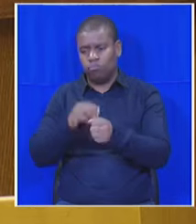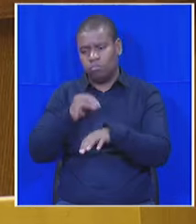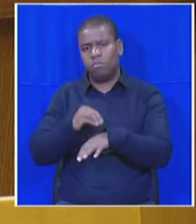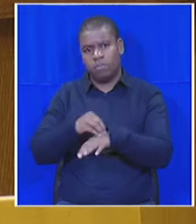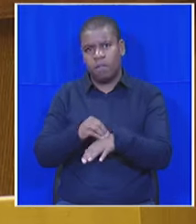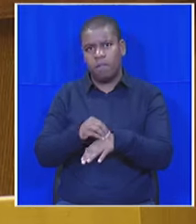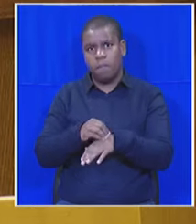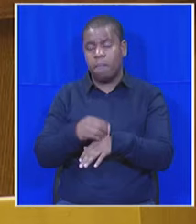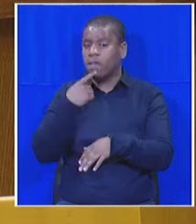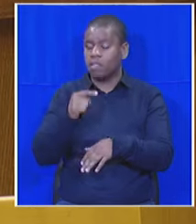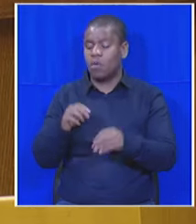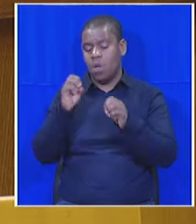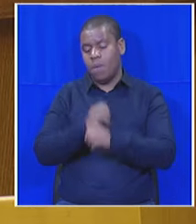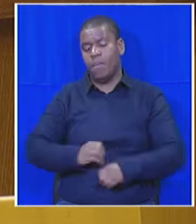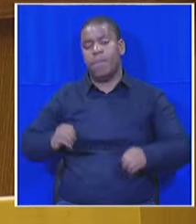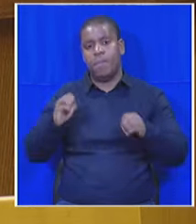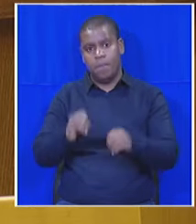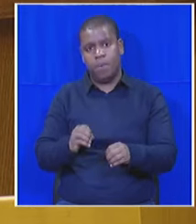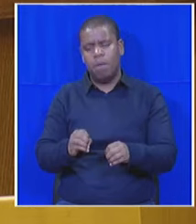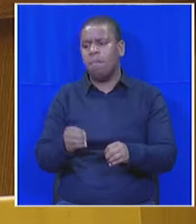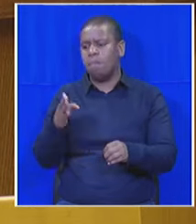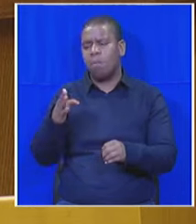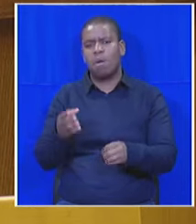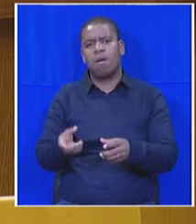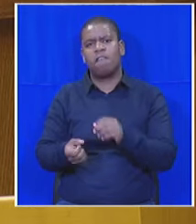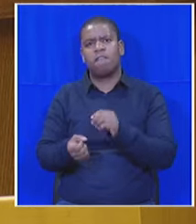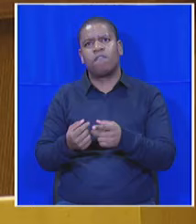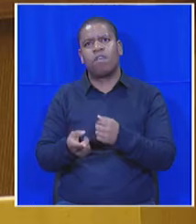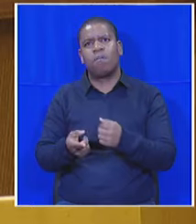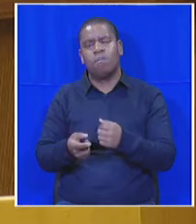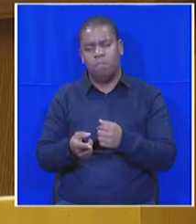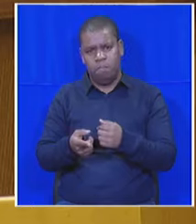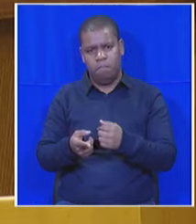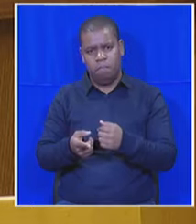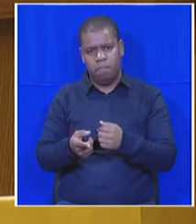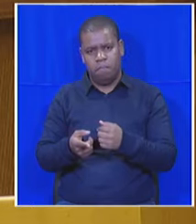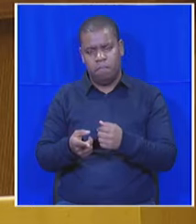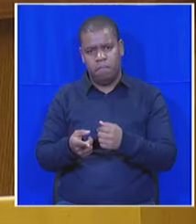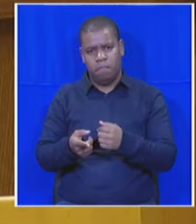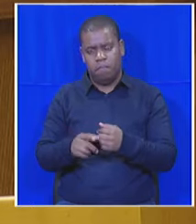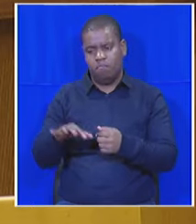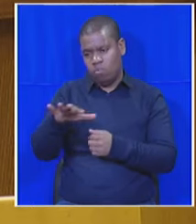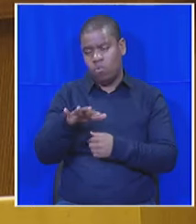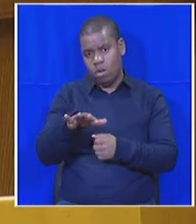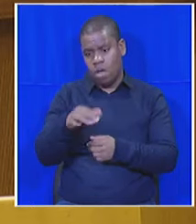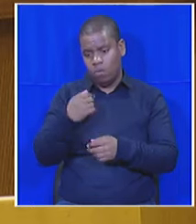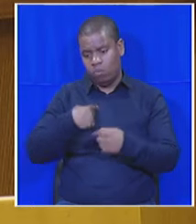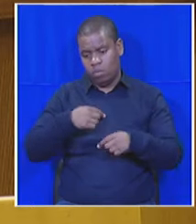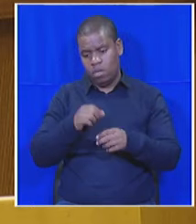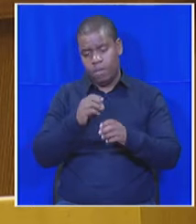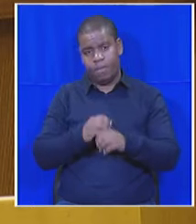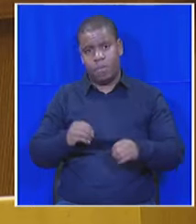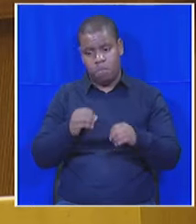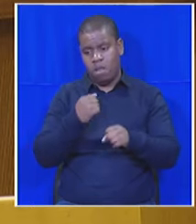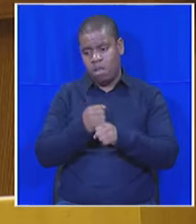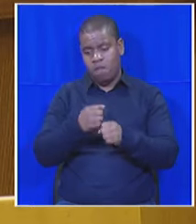asiziniki zisuka ekubeni zange sizinikwe thina abantu bamnyama ngexesha lobandlululo. ezi hostele